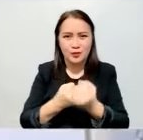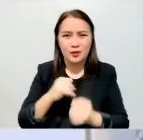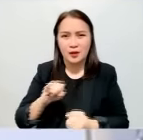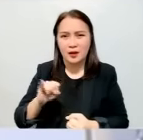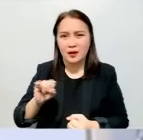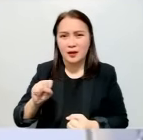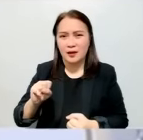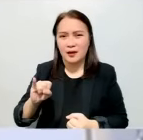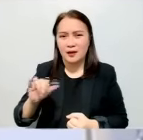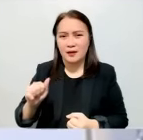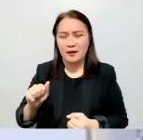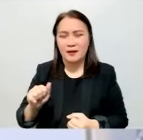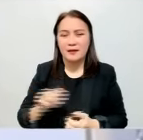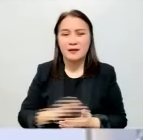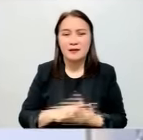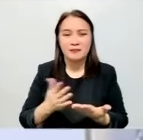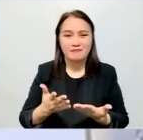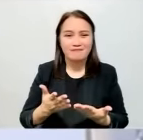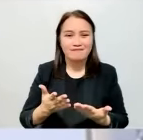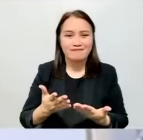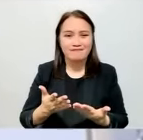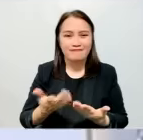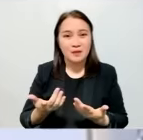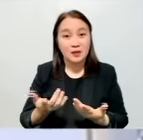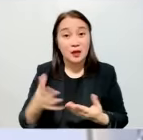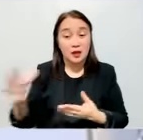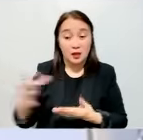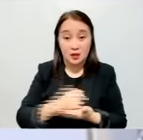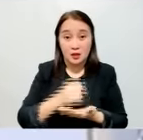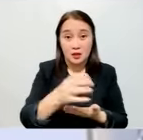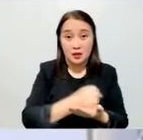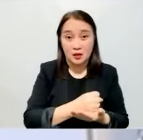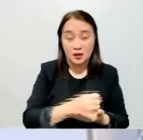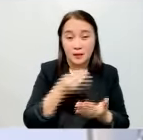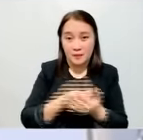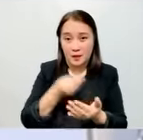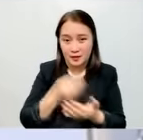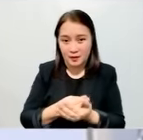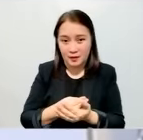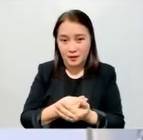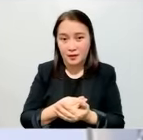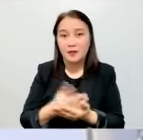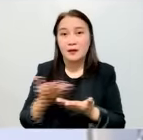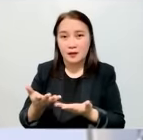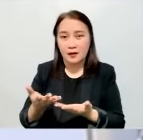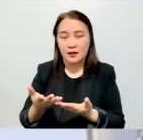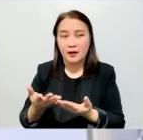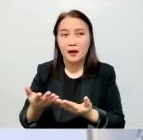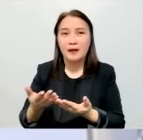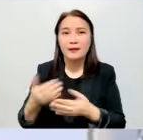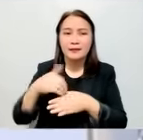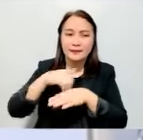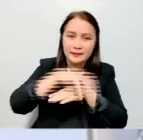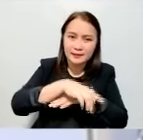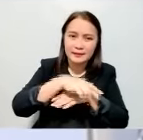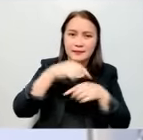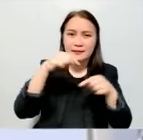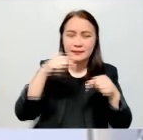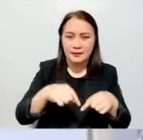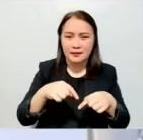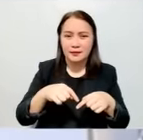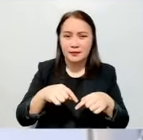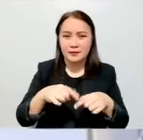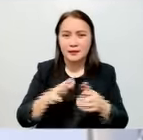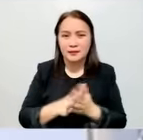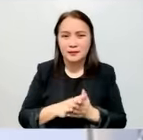Al-Qaeda. Mabanza is also instrumental in collating this financial money and then remitting them to local members of the